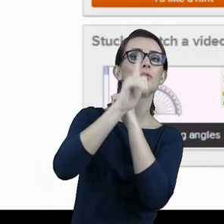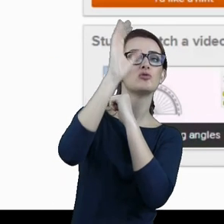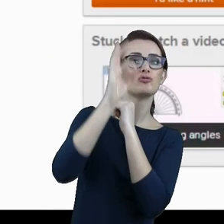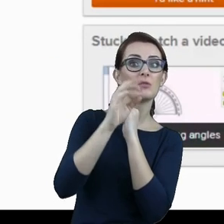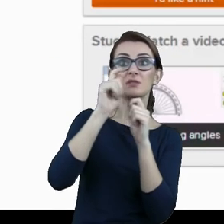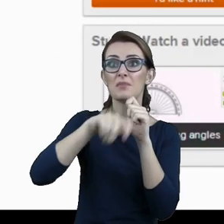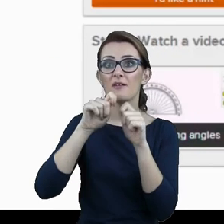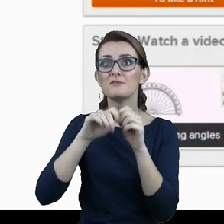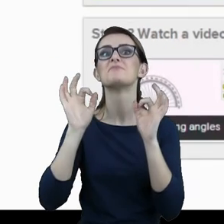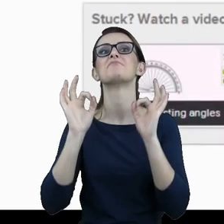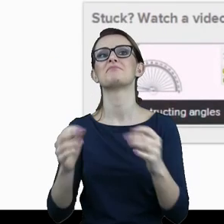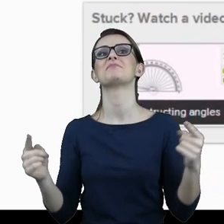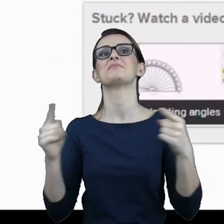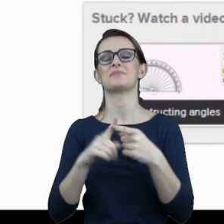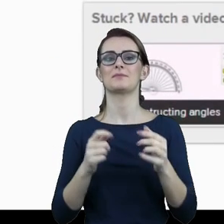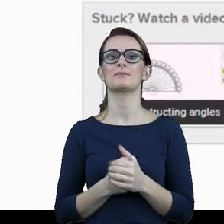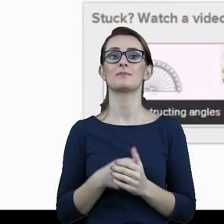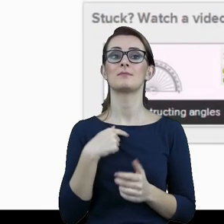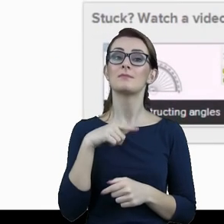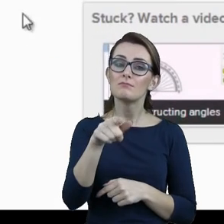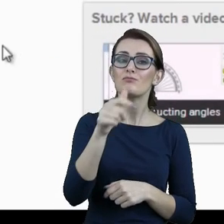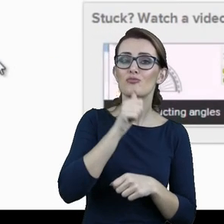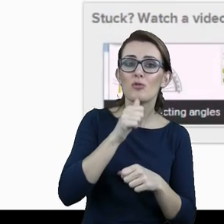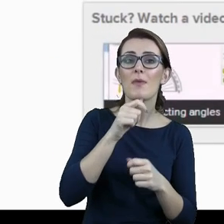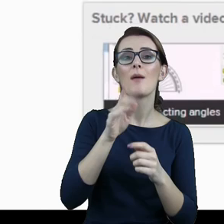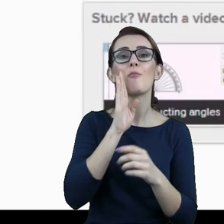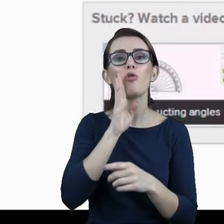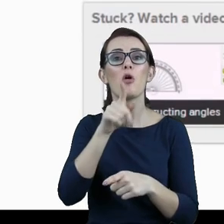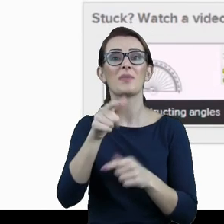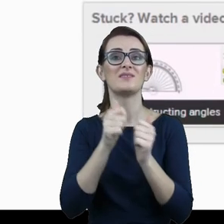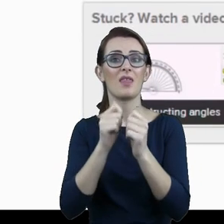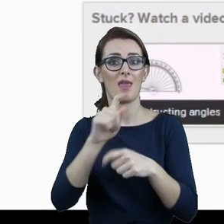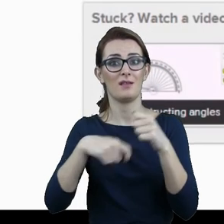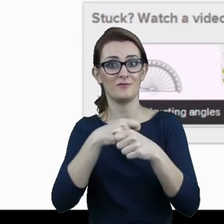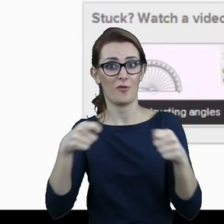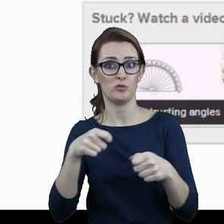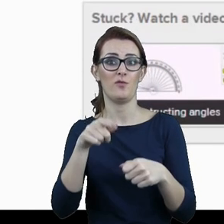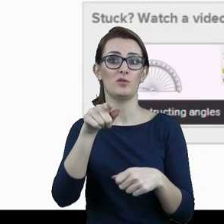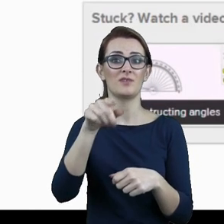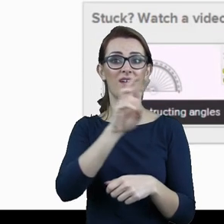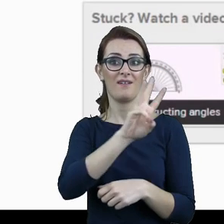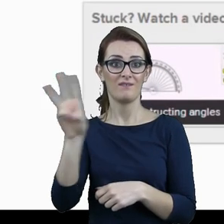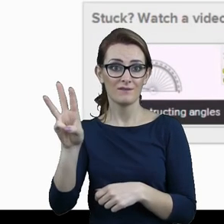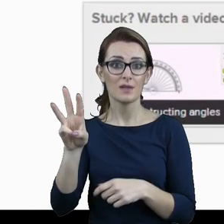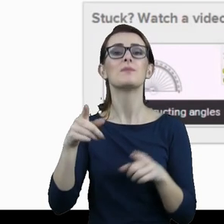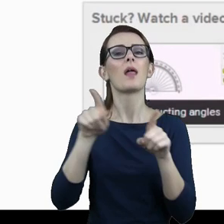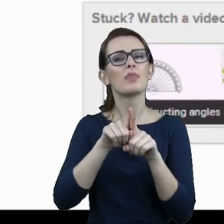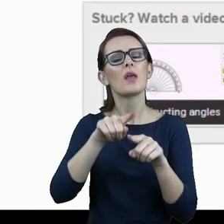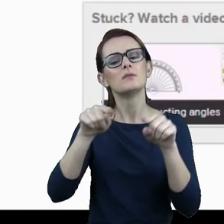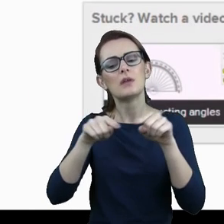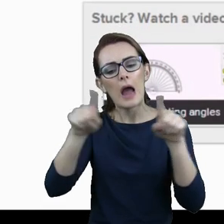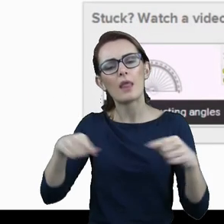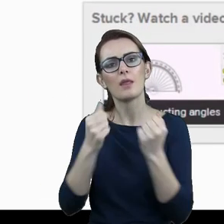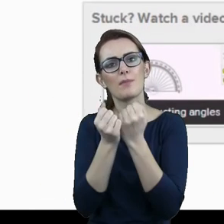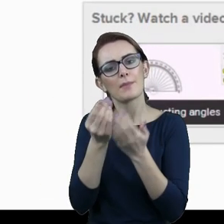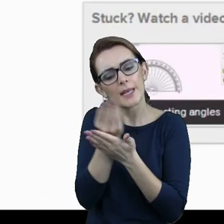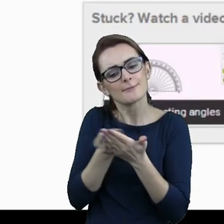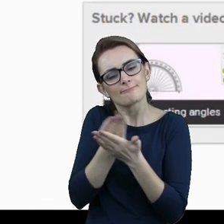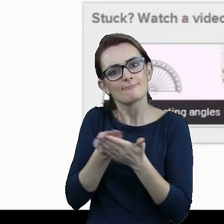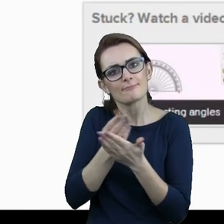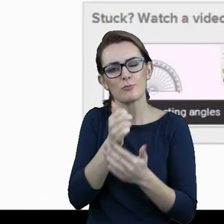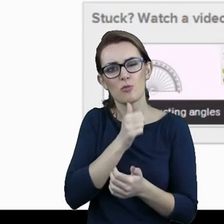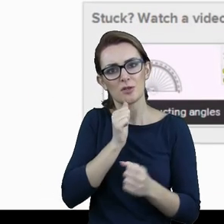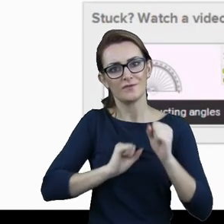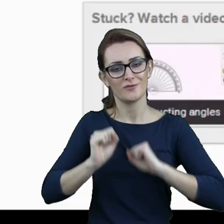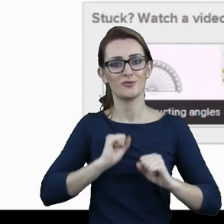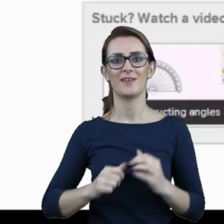stopni. Sprawdźmy. Zgadza się. Zachęcam Cię do rozwiązania podobnych ćwiczeń na stronie Akademikana, ale również, żebyś spróbował sam